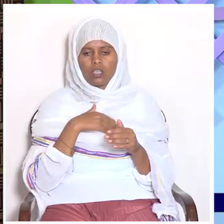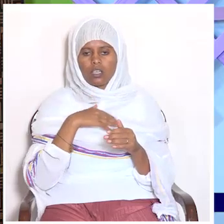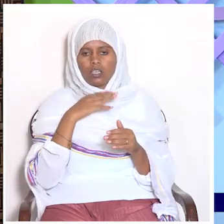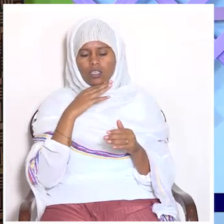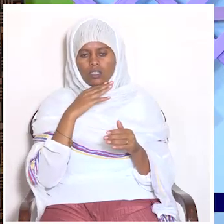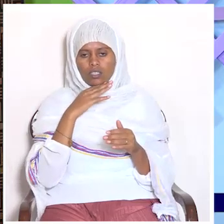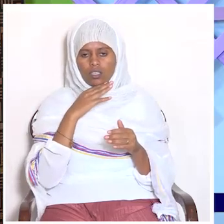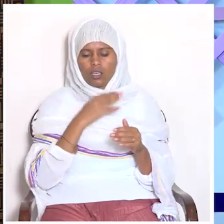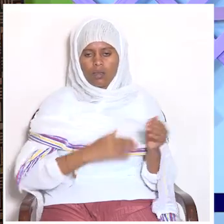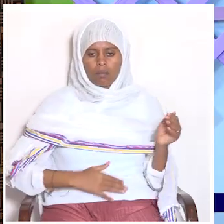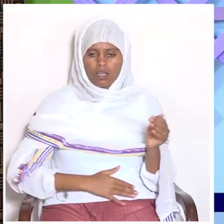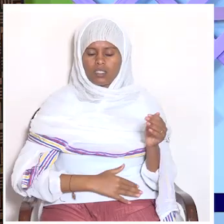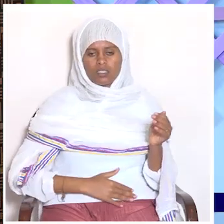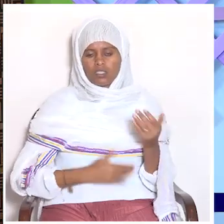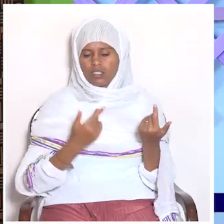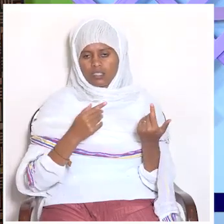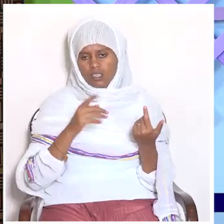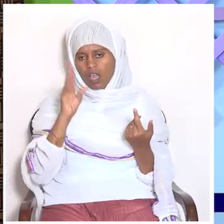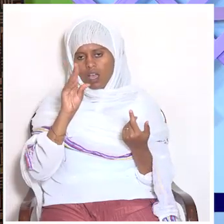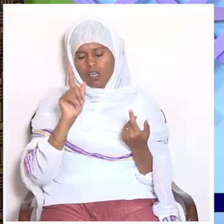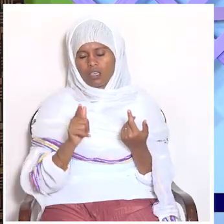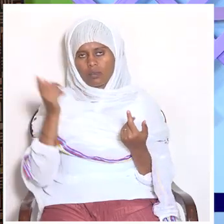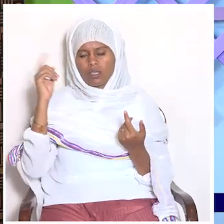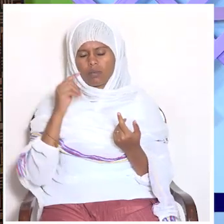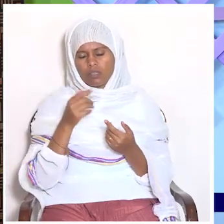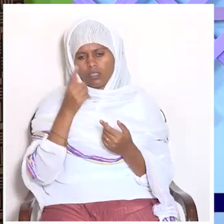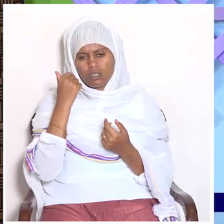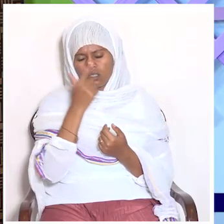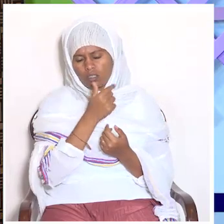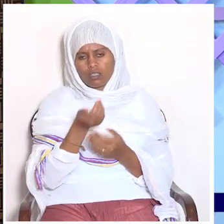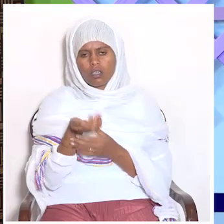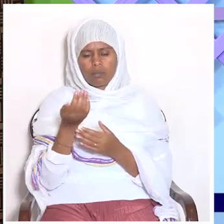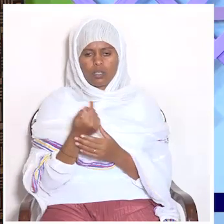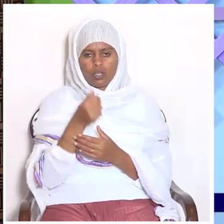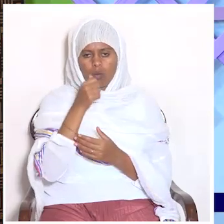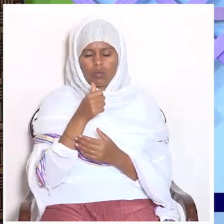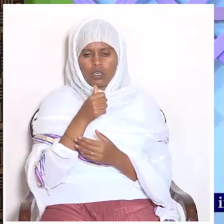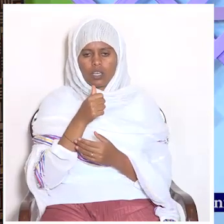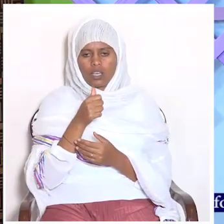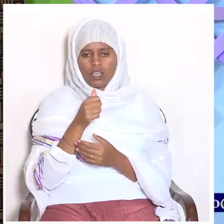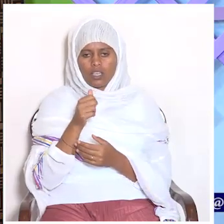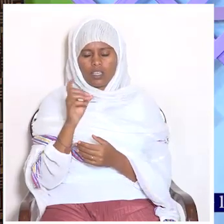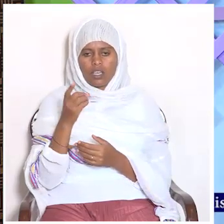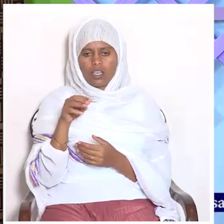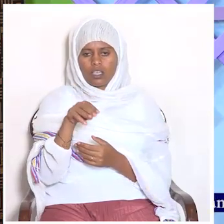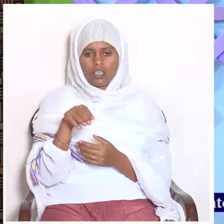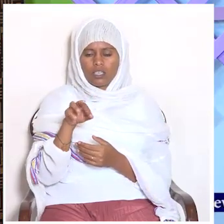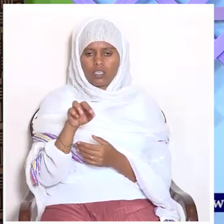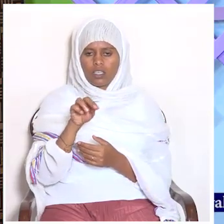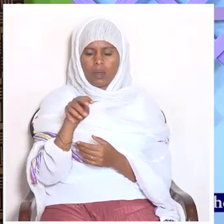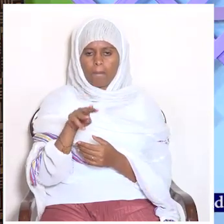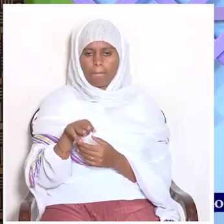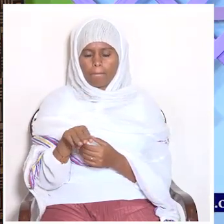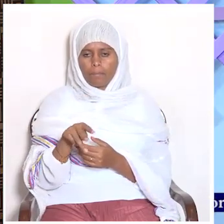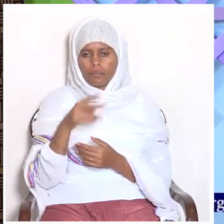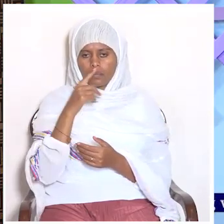ሃና ካብ እምኒ ደፈጢርካ ይኮንካ ኢላ ናብ እግዚኣብሔር ኣምሪራ ኣመልከተት። ኣቦና እያጨም ኣብዚ ግዜ እዚ